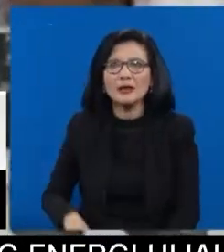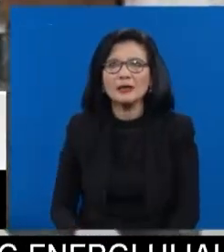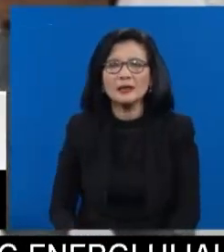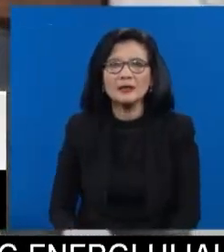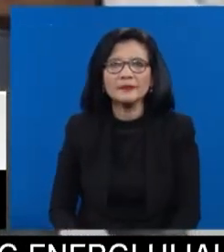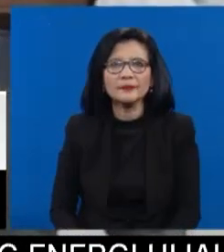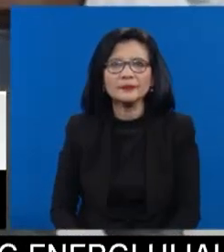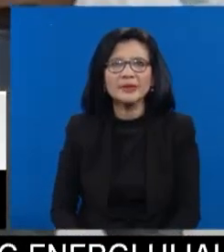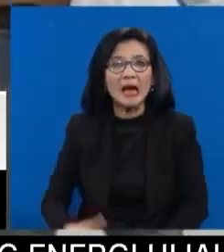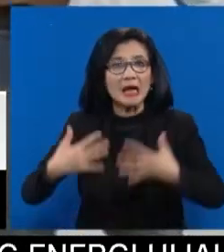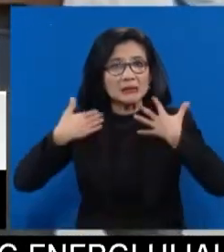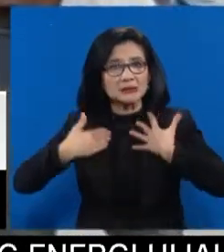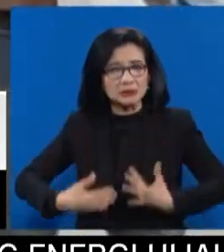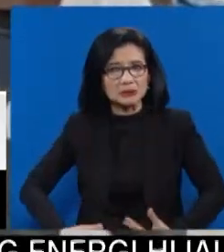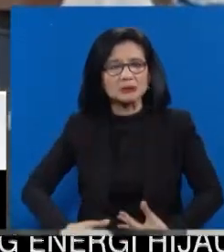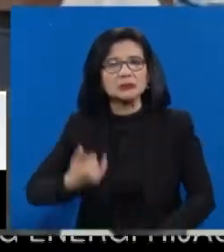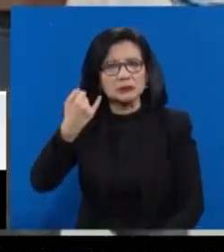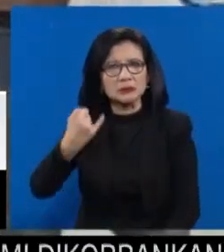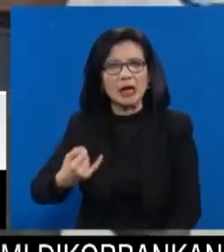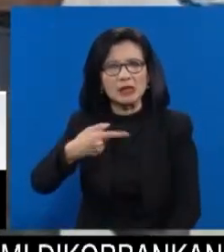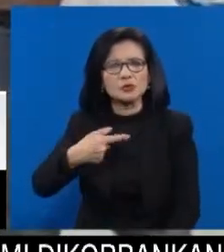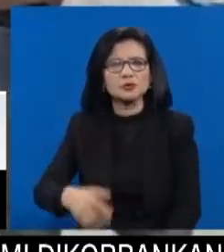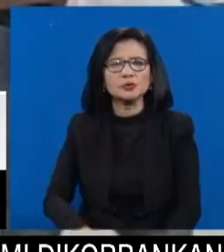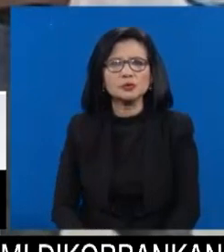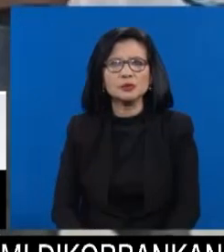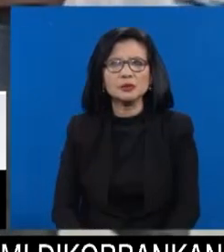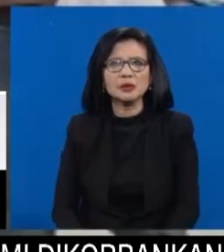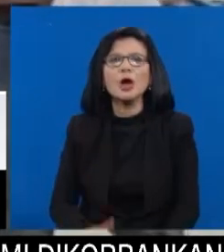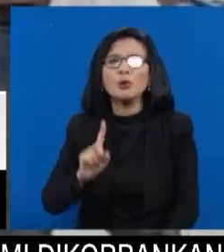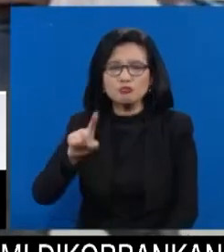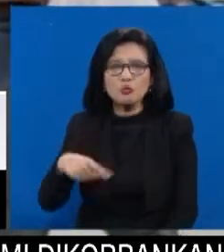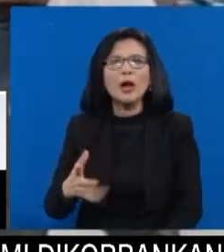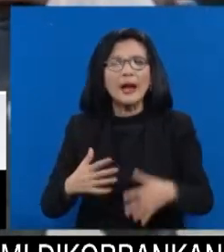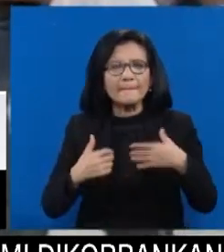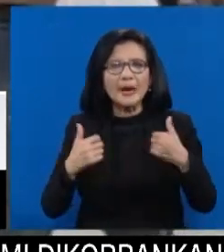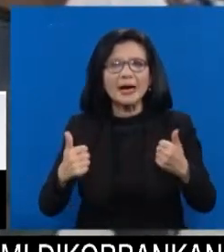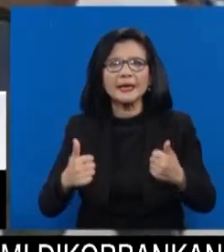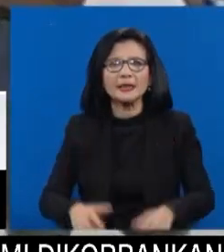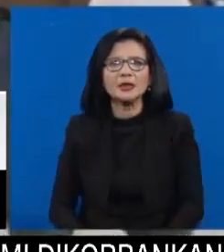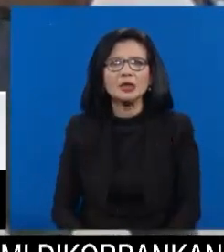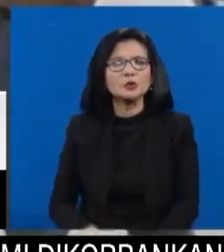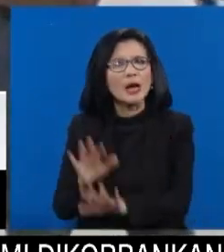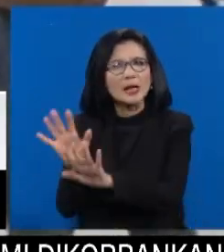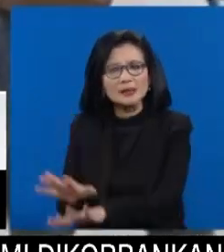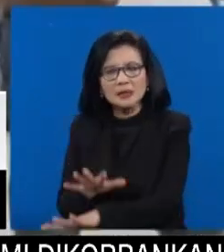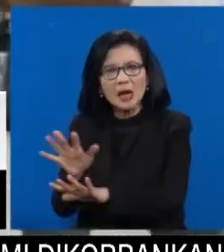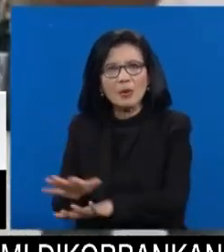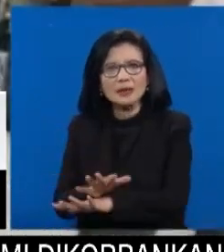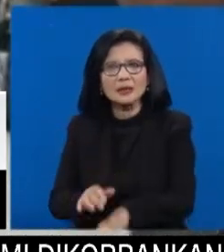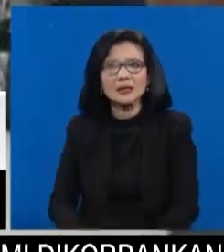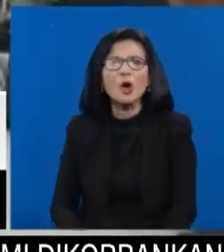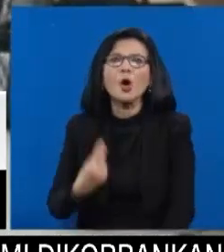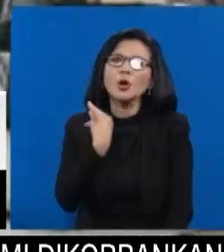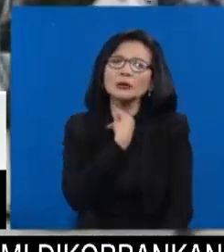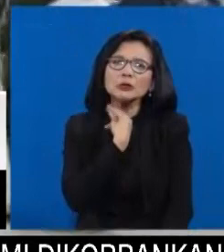kondisi terakhir dari saudara Alwi, membaik, sudah ditangani oleh